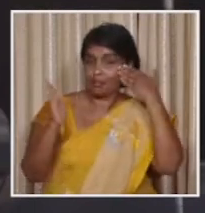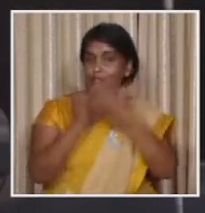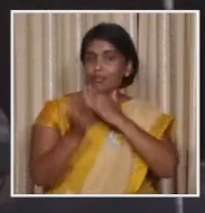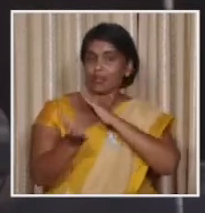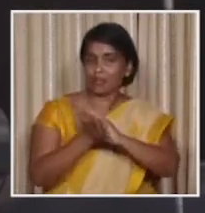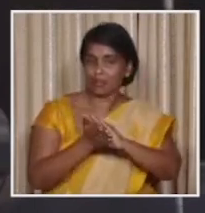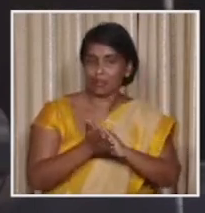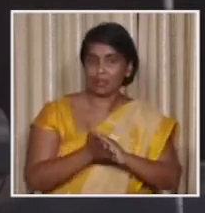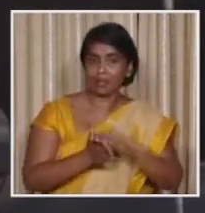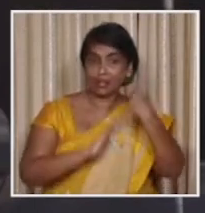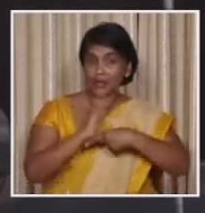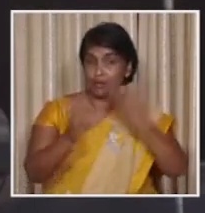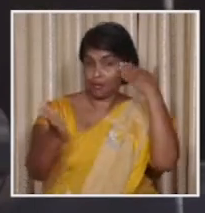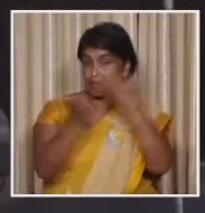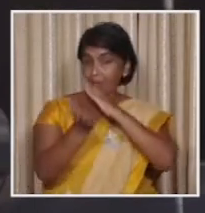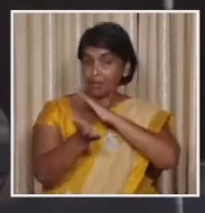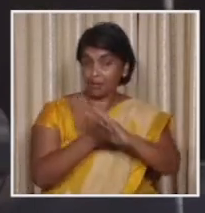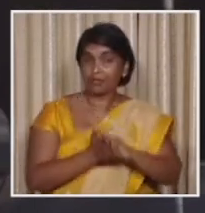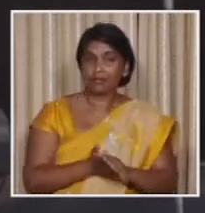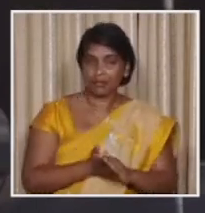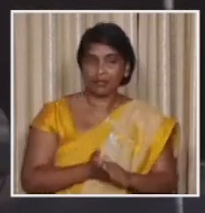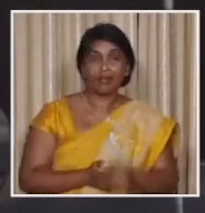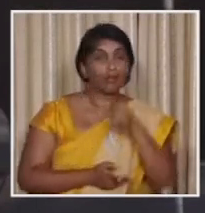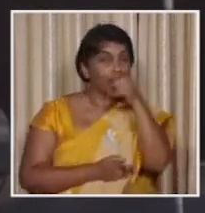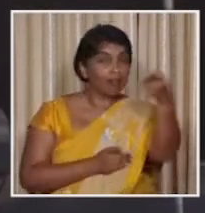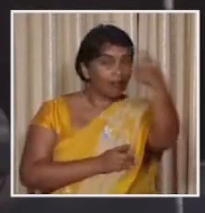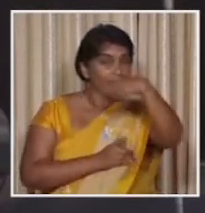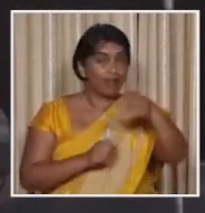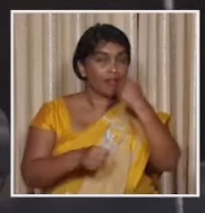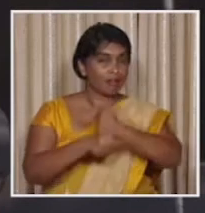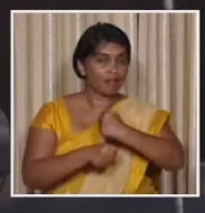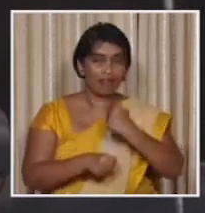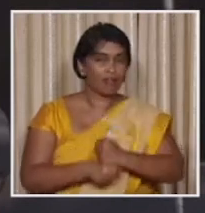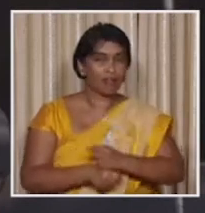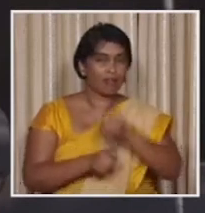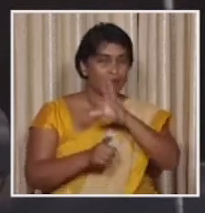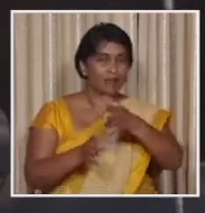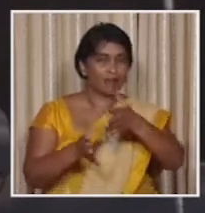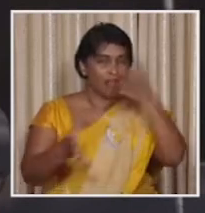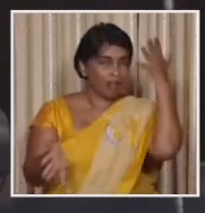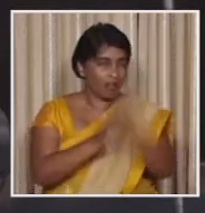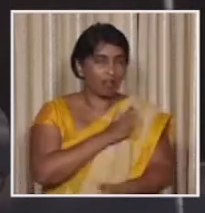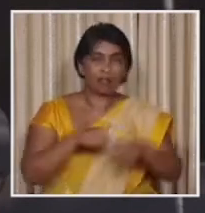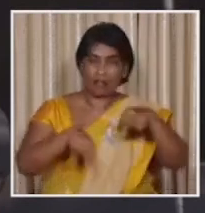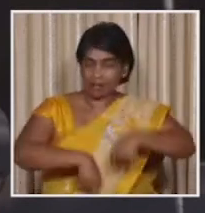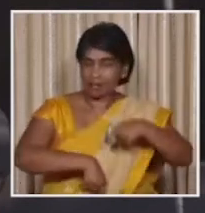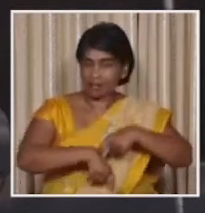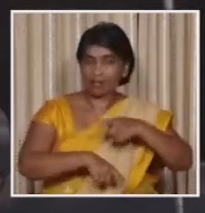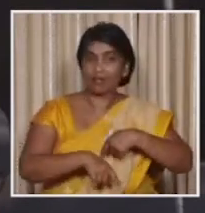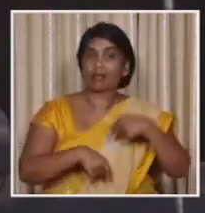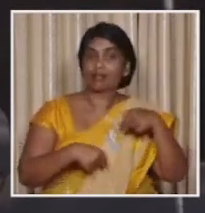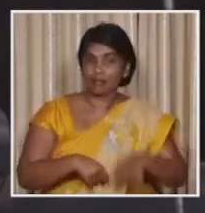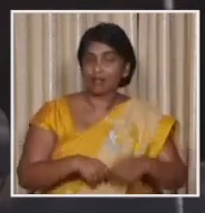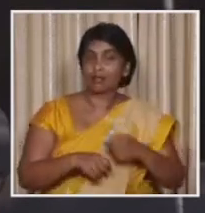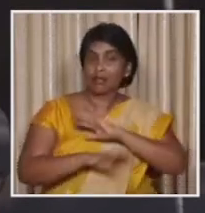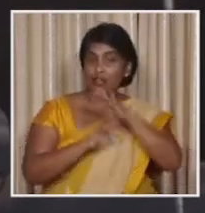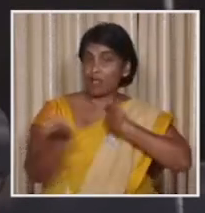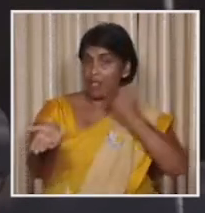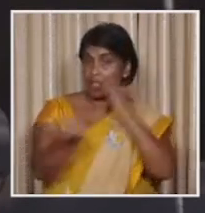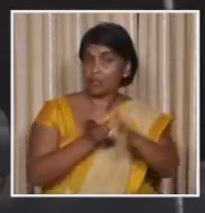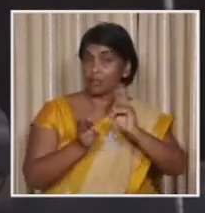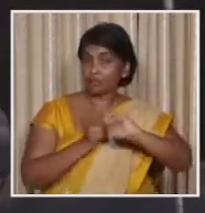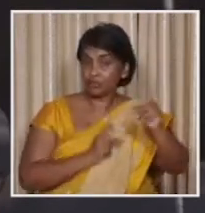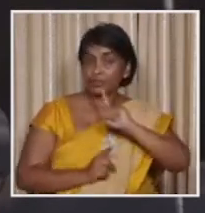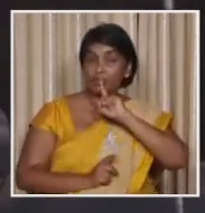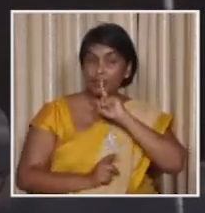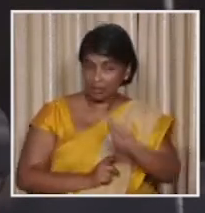වැඩේ කරේ. රට වෙනුවෙන් කරන වැඩකටවත් ඔබලාගේ ආණ්ඩුව මේ වලේ වැටිලා ඉන්න වෙලාවේ අපේ සහයෝගය එපා කියලා